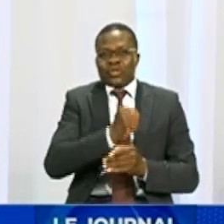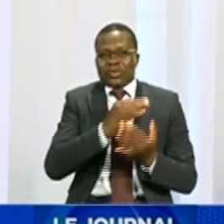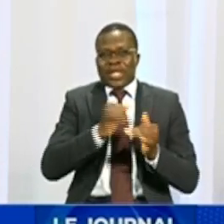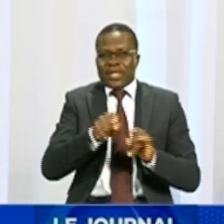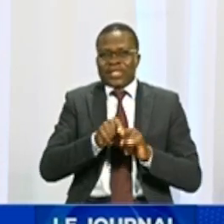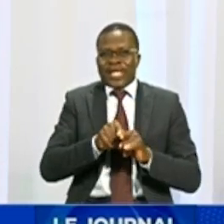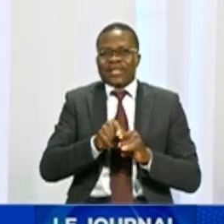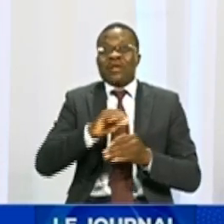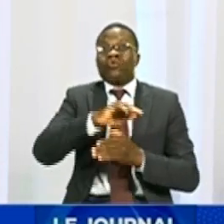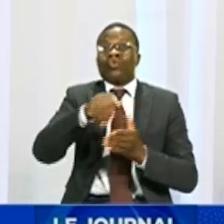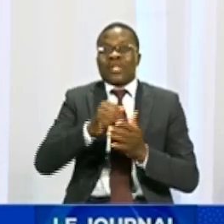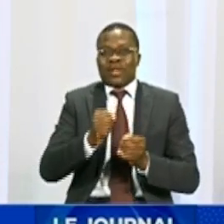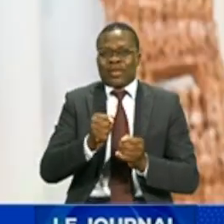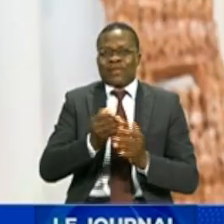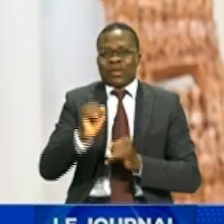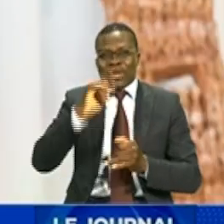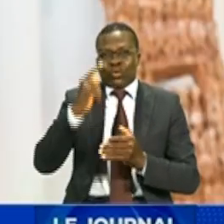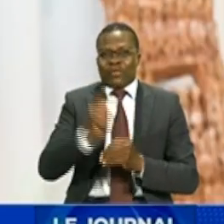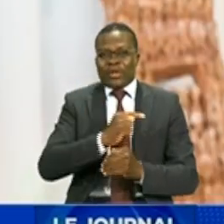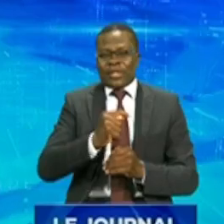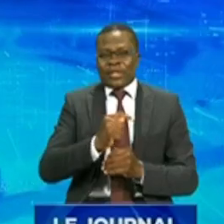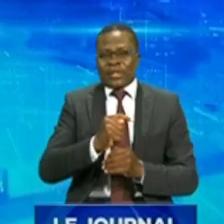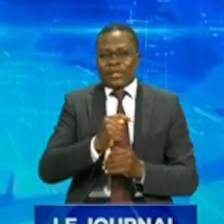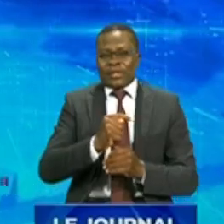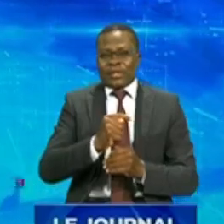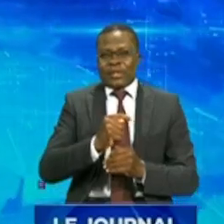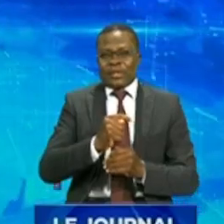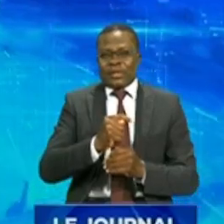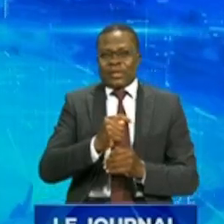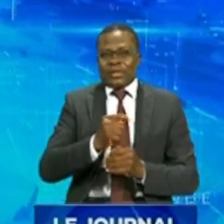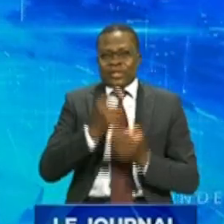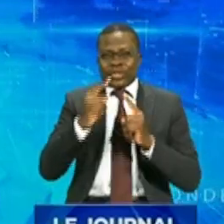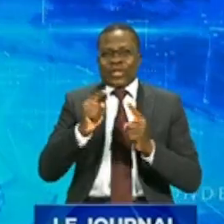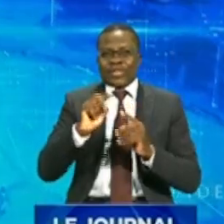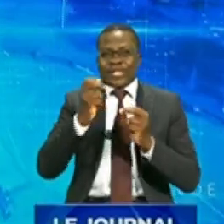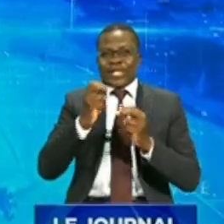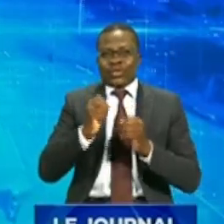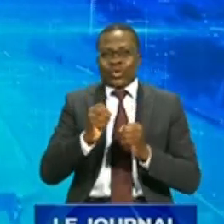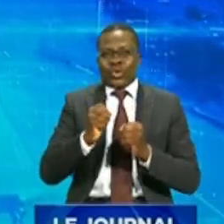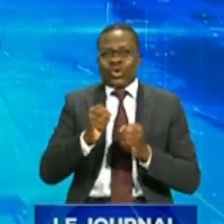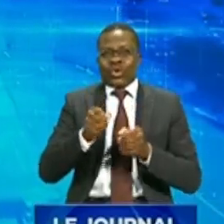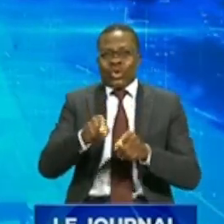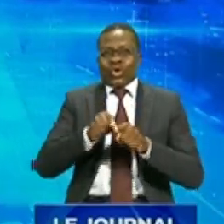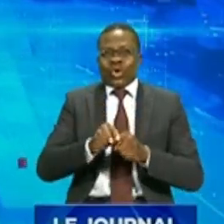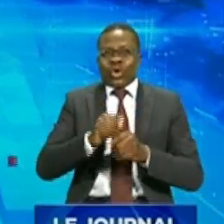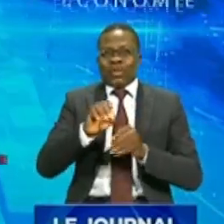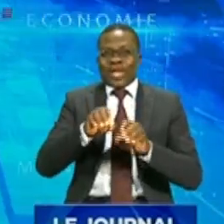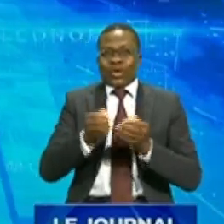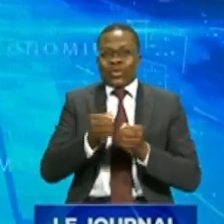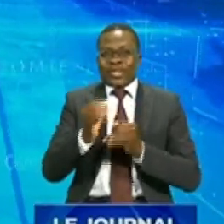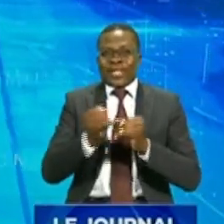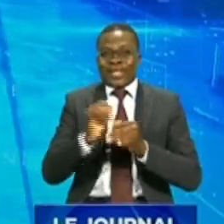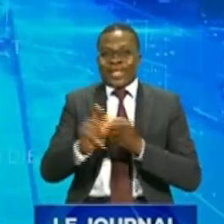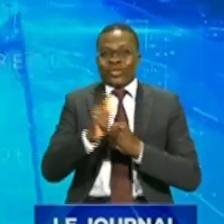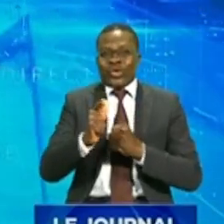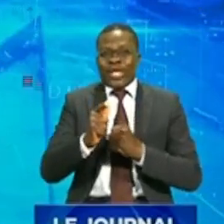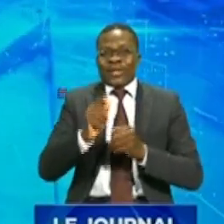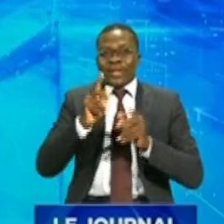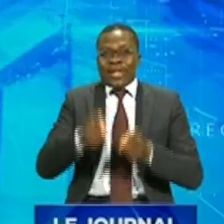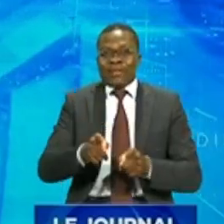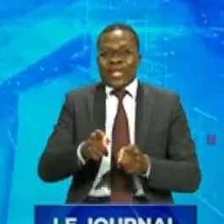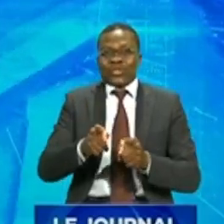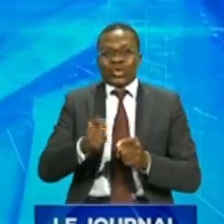également entièrement par le gouvernement. Je l'annonçais tantôt en titre, à l'instar de la communauté internationale, les